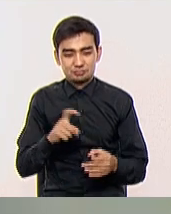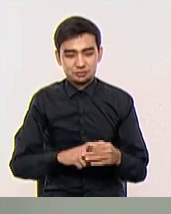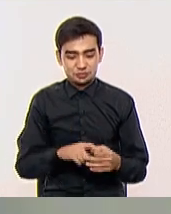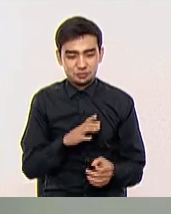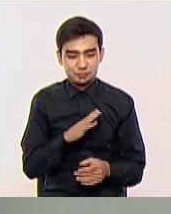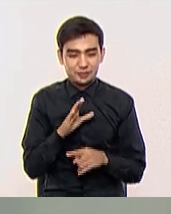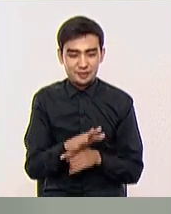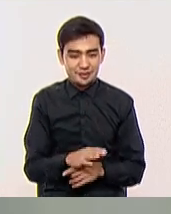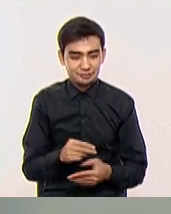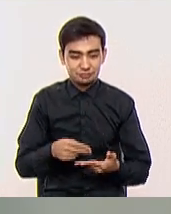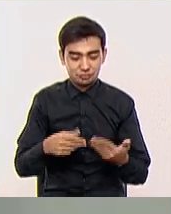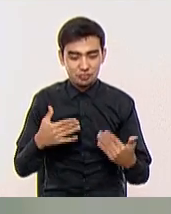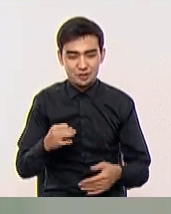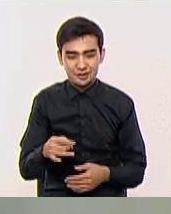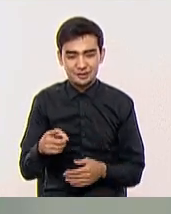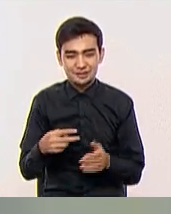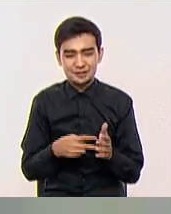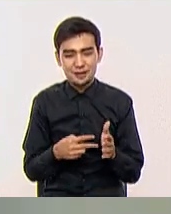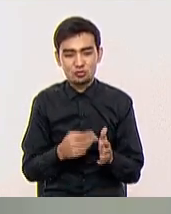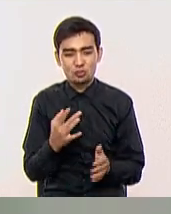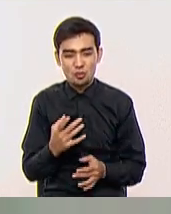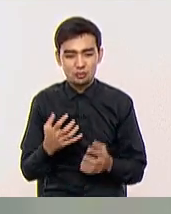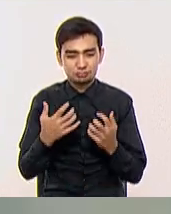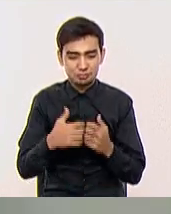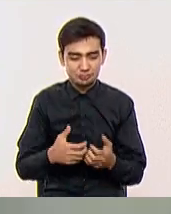алдында бағалау компаниясы